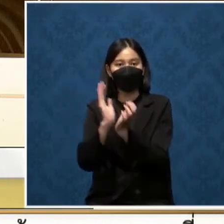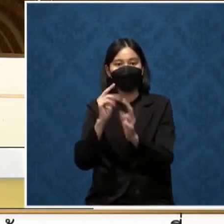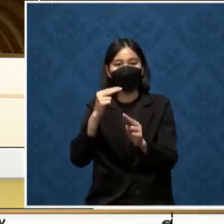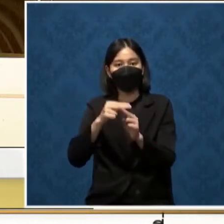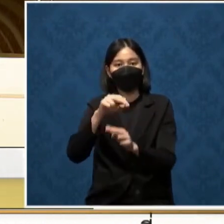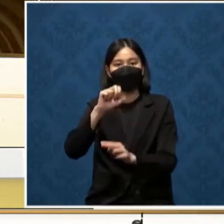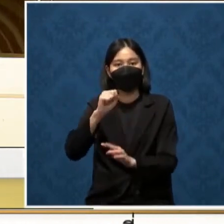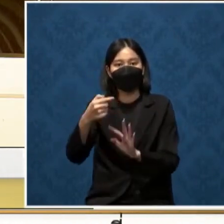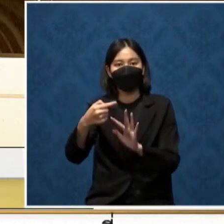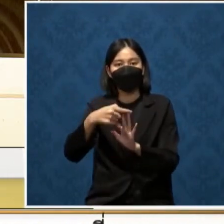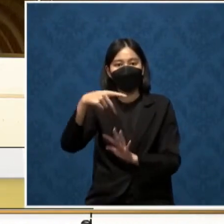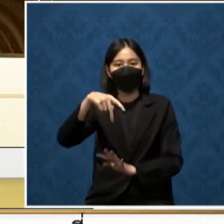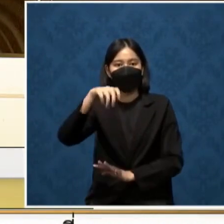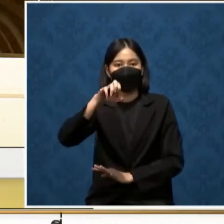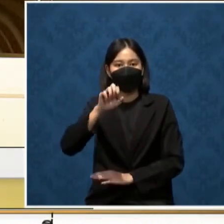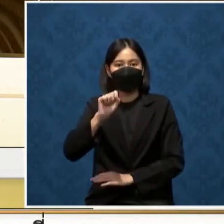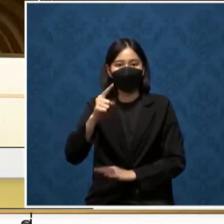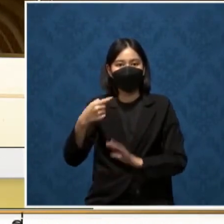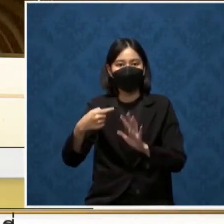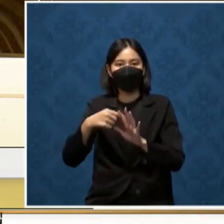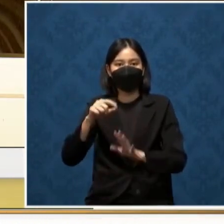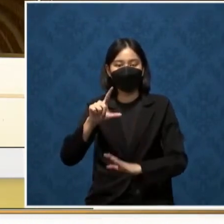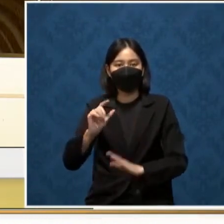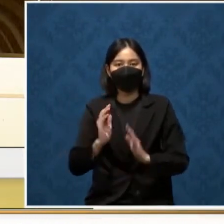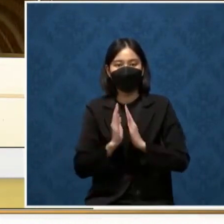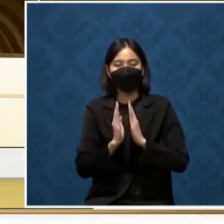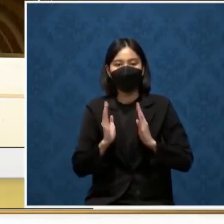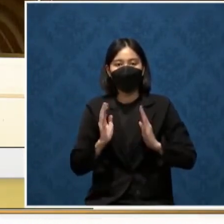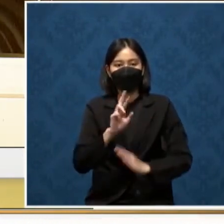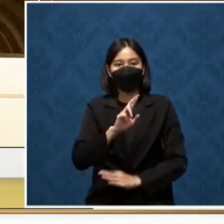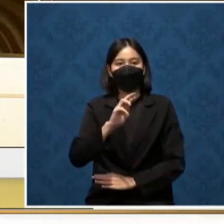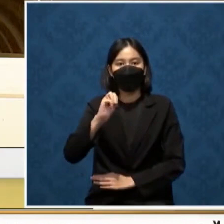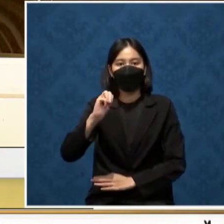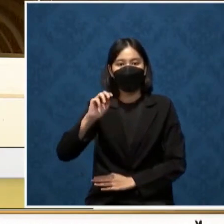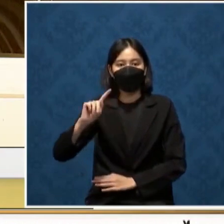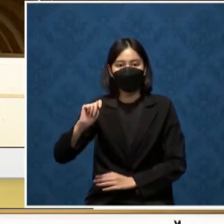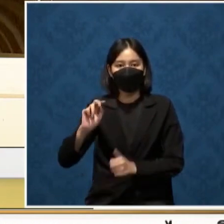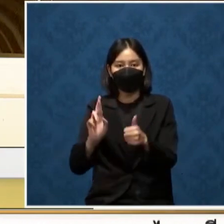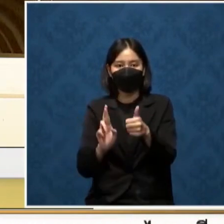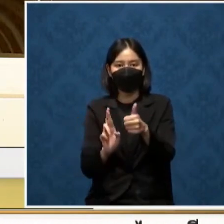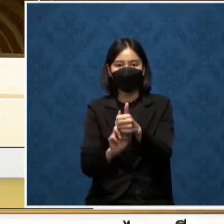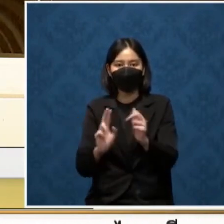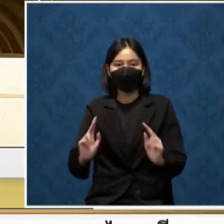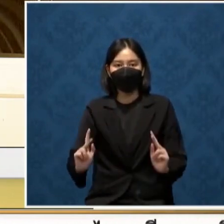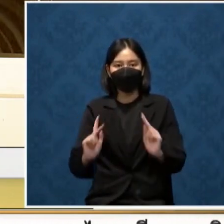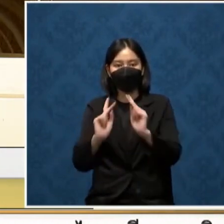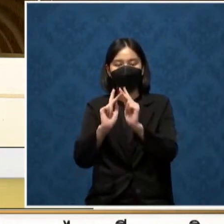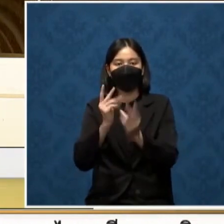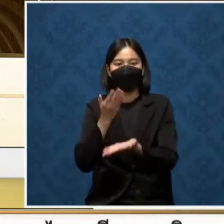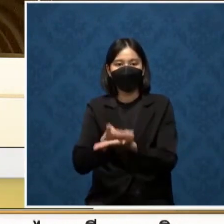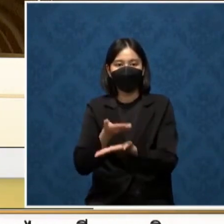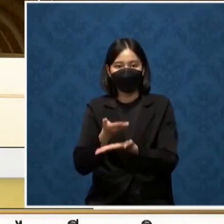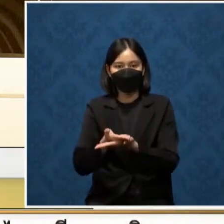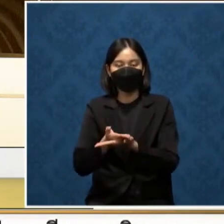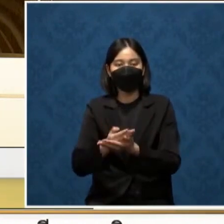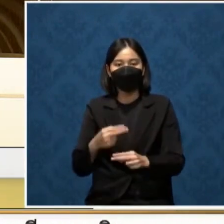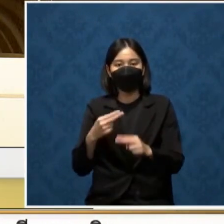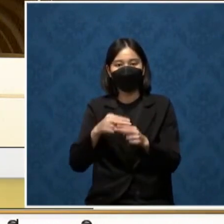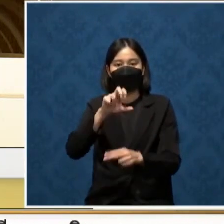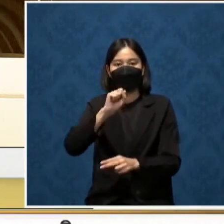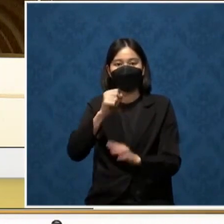ารภักดีนฤนาถนะครับต้องขอขอบคุณท่านรัฐมนตรีช่วยว่าการกระทรวงการคลังคือพระท่านสันติ